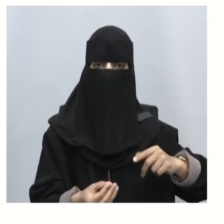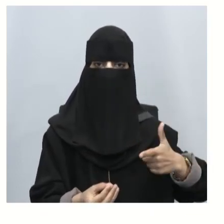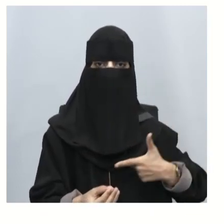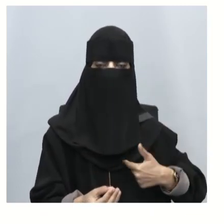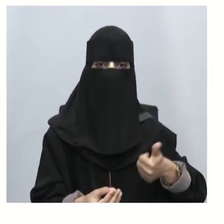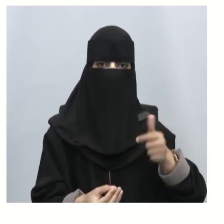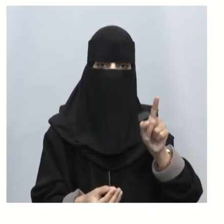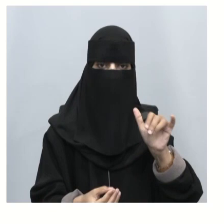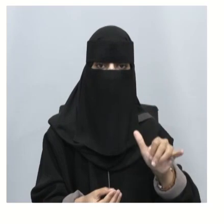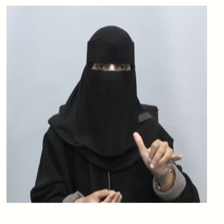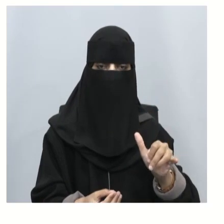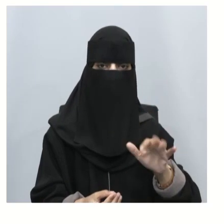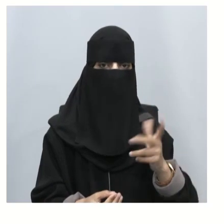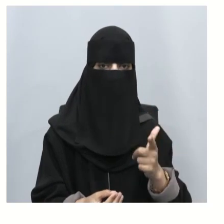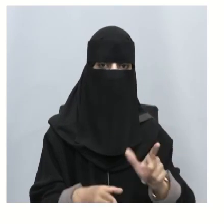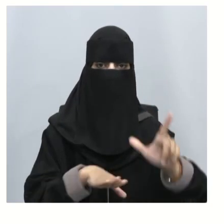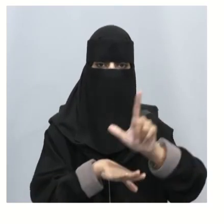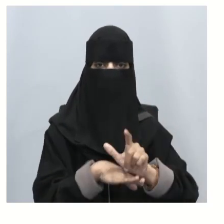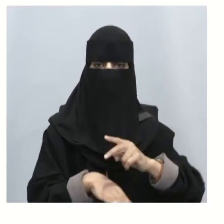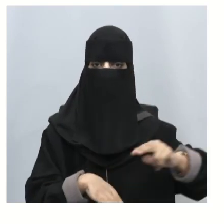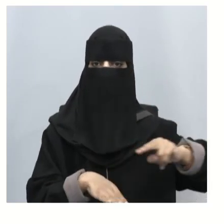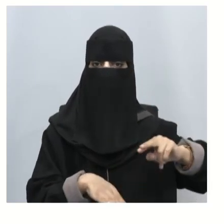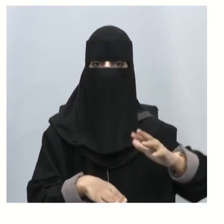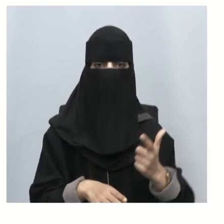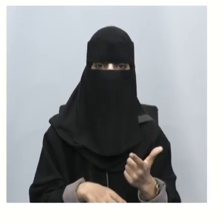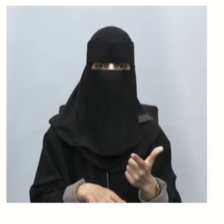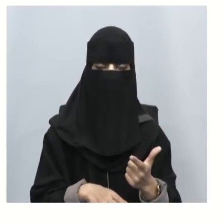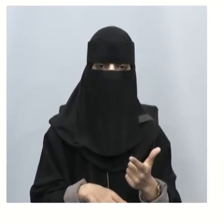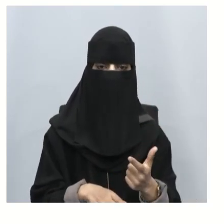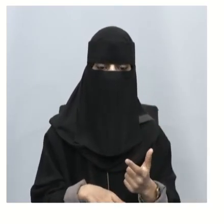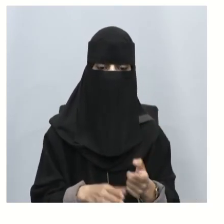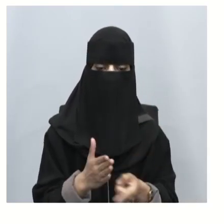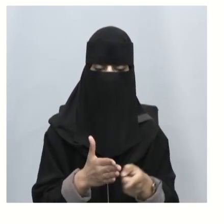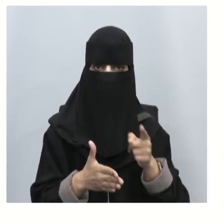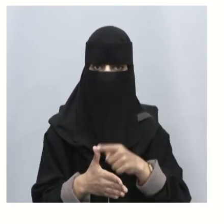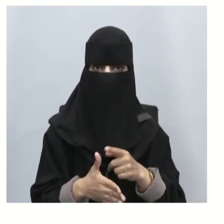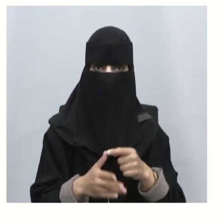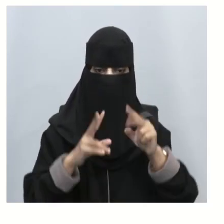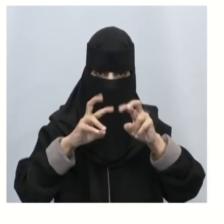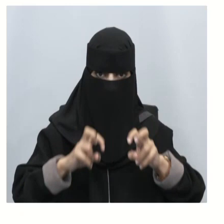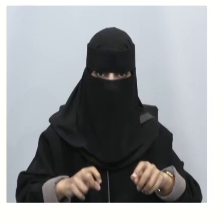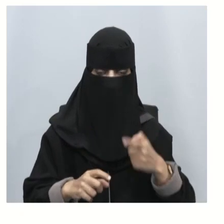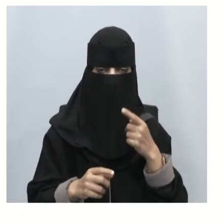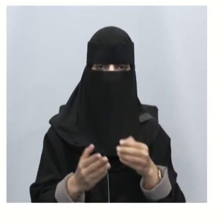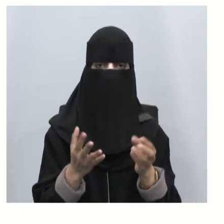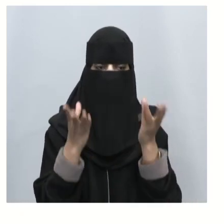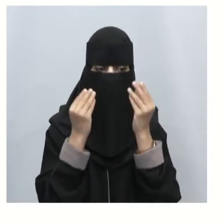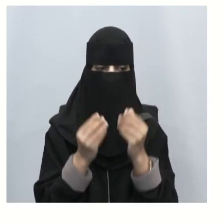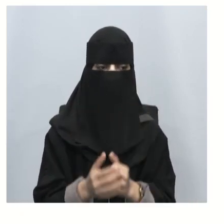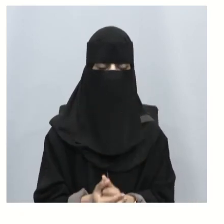اخيه الذي تولي الخلافه بعده مباشره ايضا نبحث في الكتاب المدرسي ونسترجع